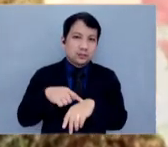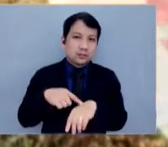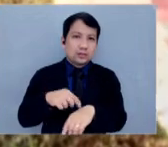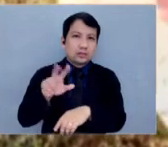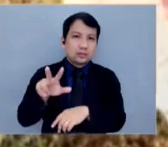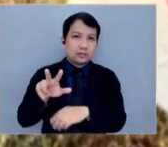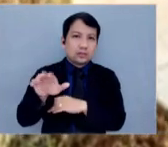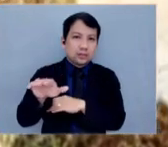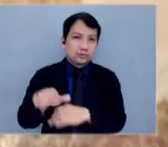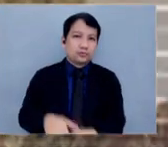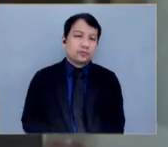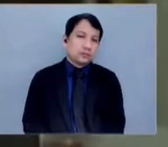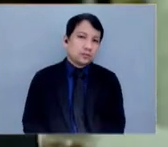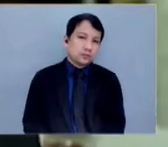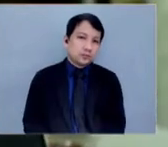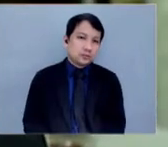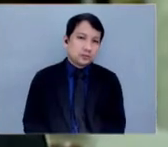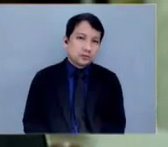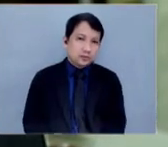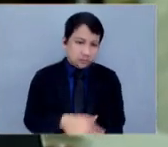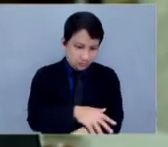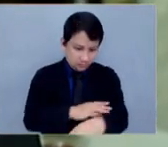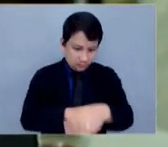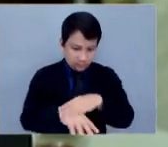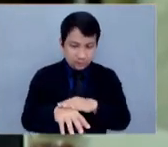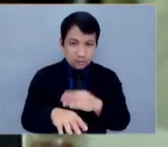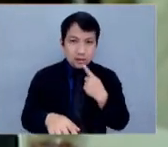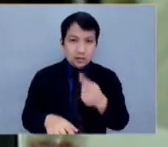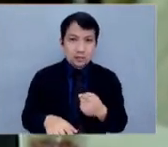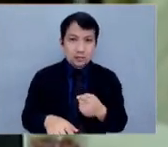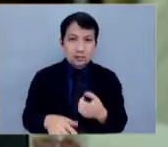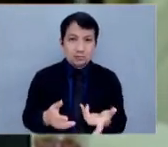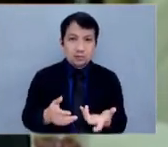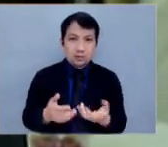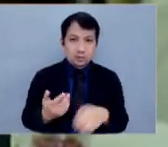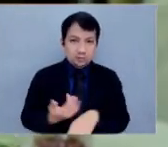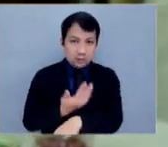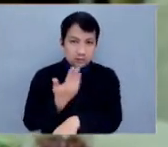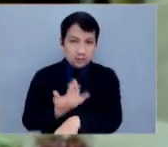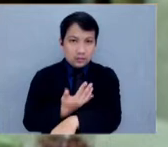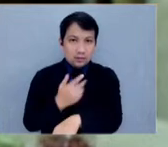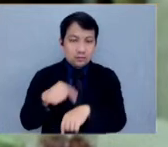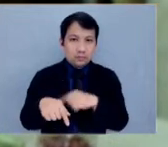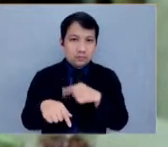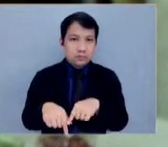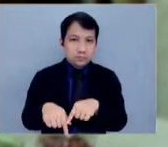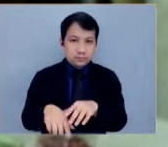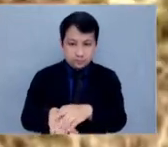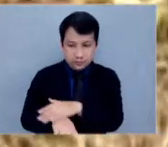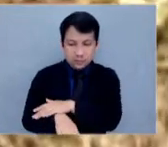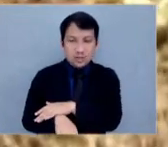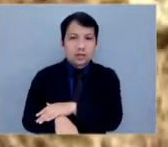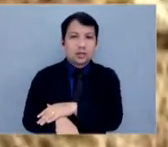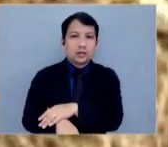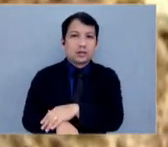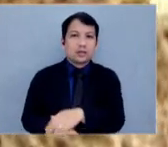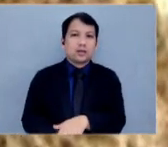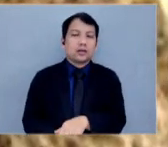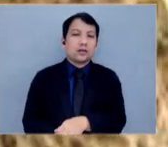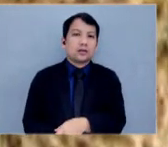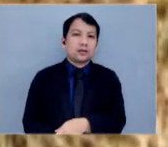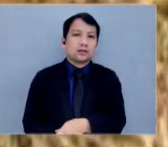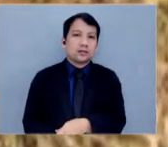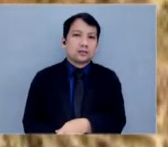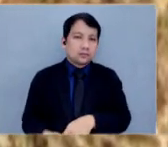hapon. Yung balat niya, alam mo yung parang nasunog? Nasunog dito. Yung skin niya as in